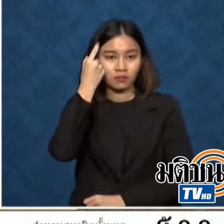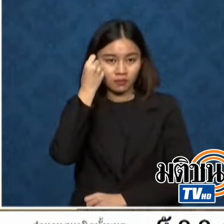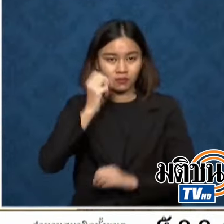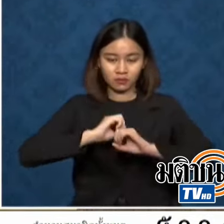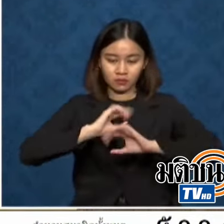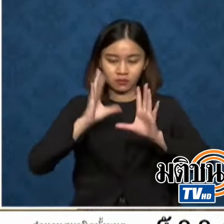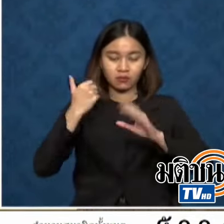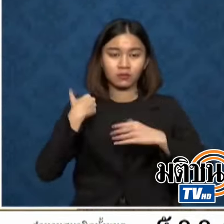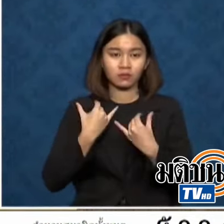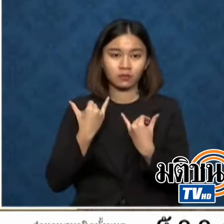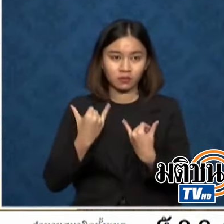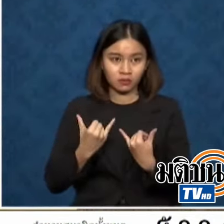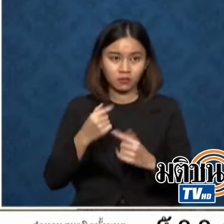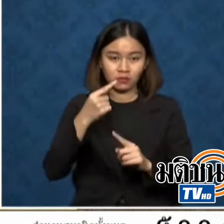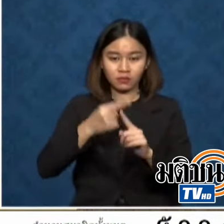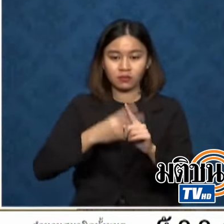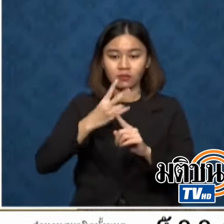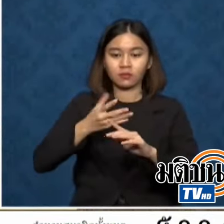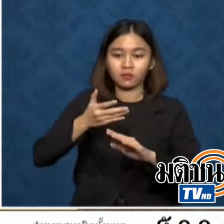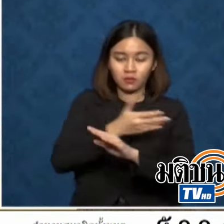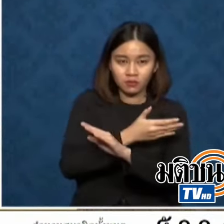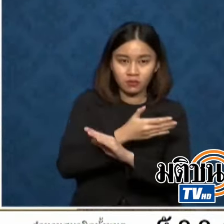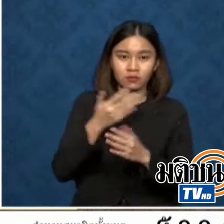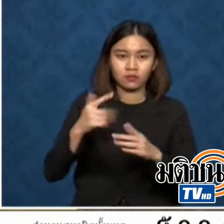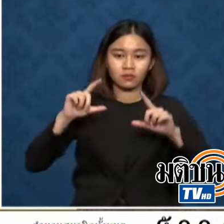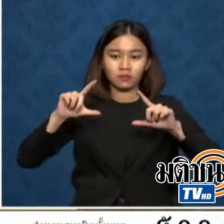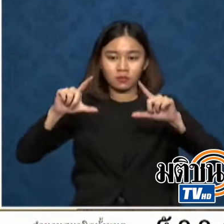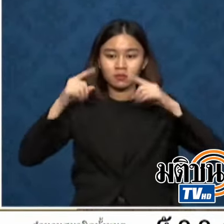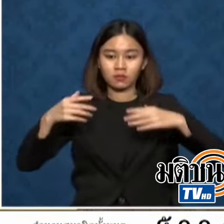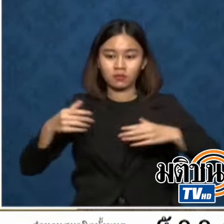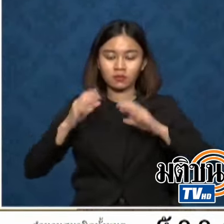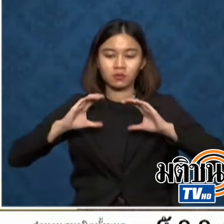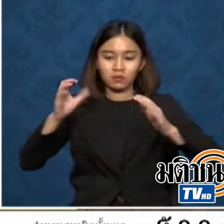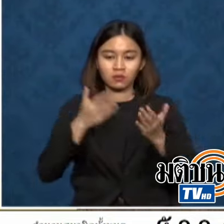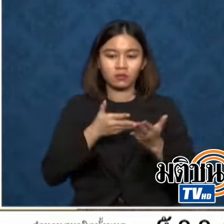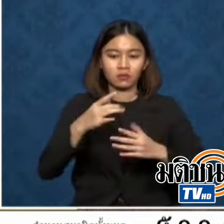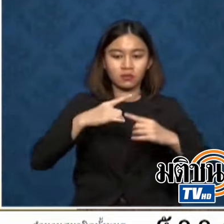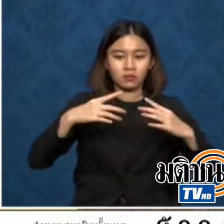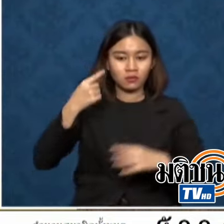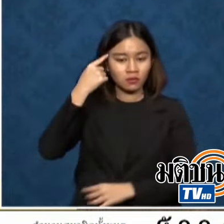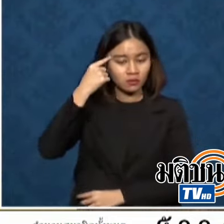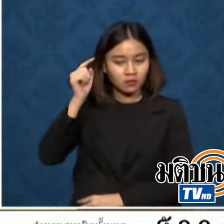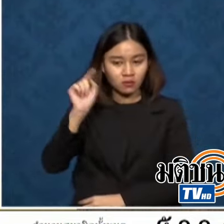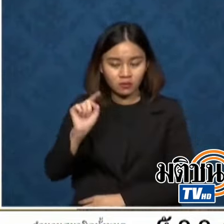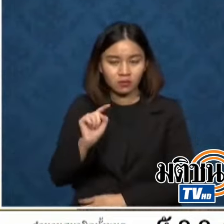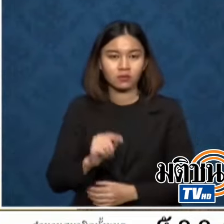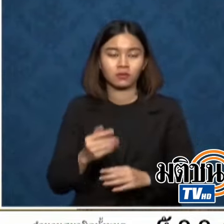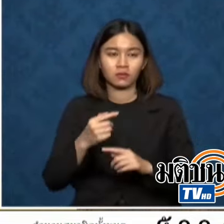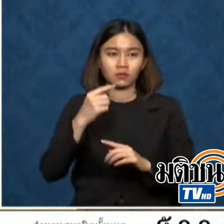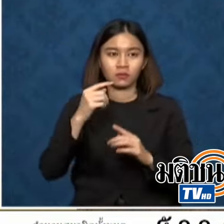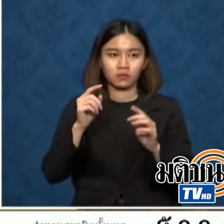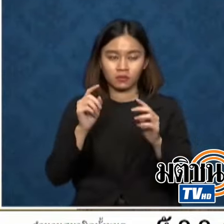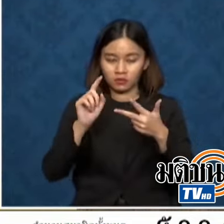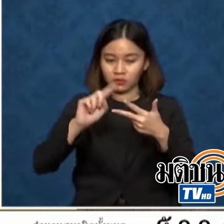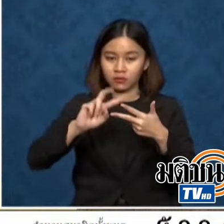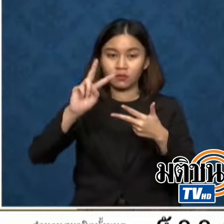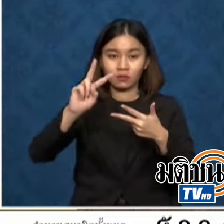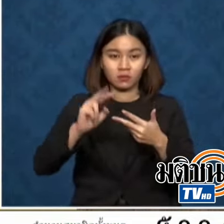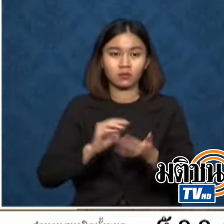ได้ว่าตอนนี้ 7เดือนผ่านไปแล้วผลงานของรัฐบาลพรรคฝ่ายค้านเห็นเป็นยังไงบ้างในช่วงที่ 2ผมขอ